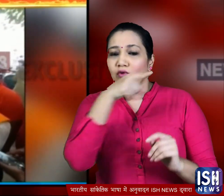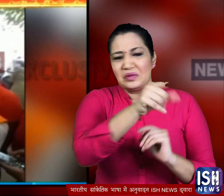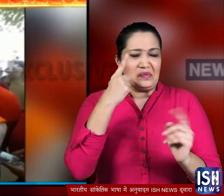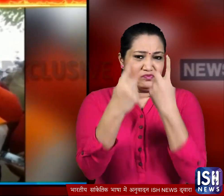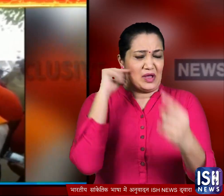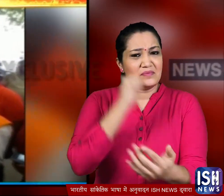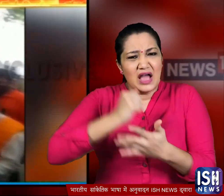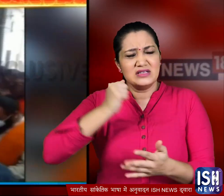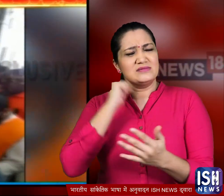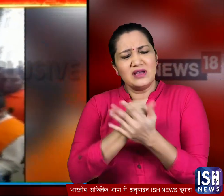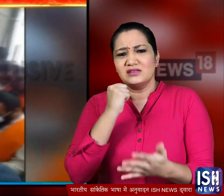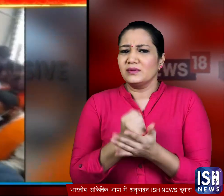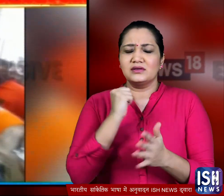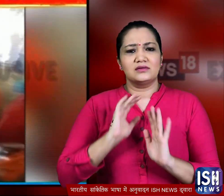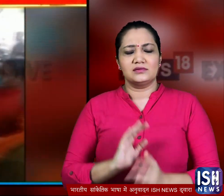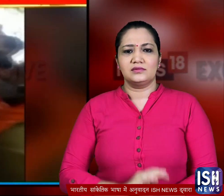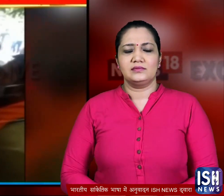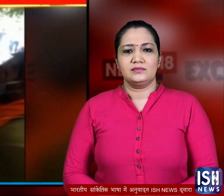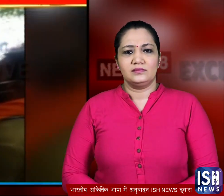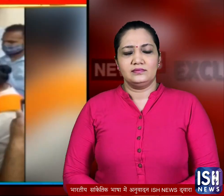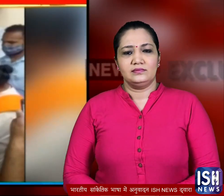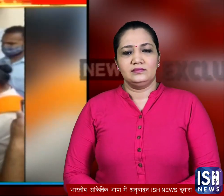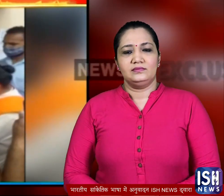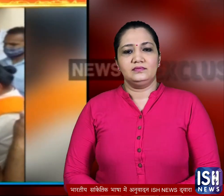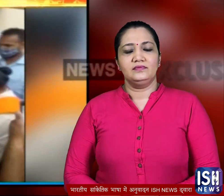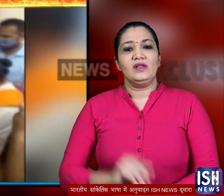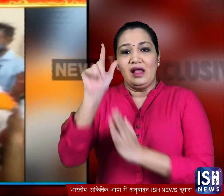पर कार्रवाई हो, कार्रवाई हो, कार्रवाई